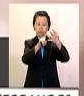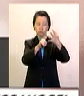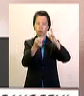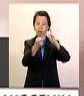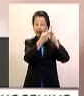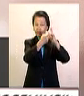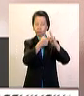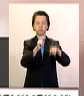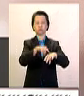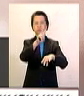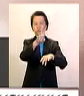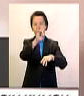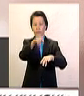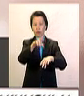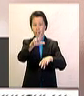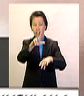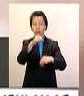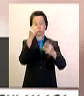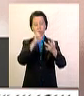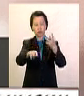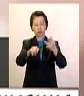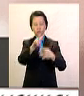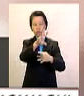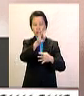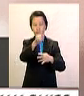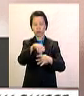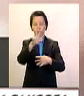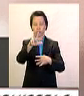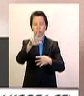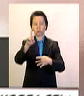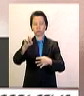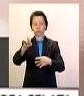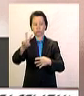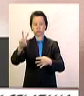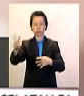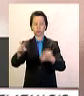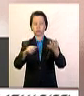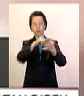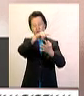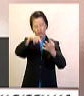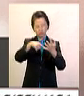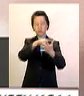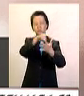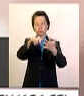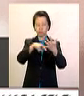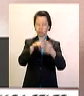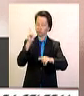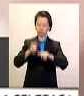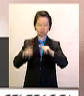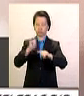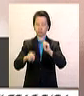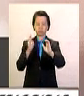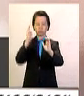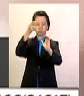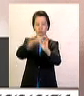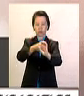Fazrul pula bermula pada 28 Mac dan berakhir pada 28 Mac 2022. Kelima-lima atlet ini dilarang daripada